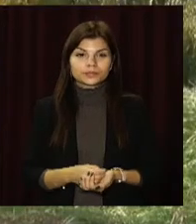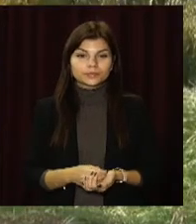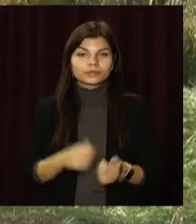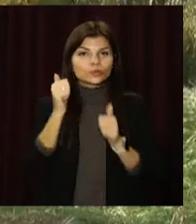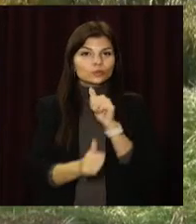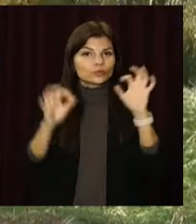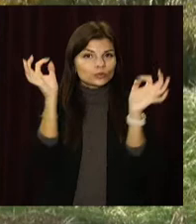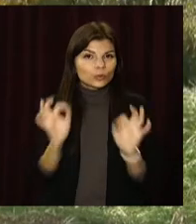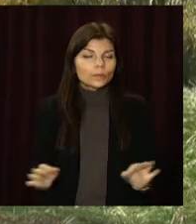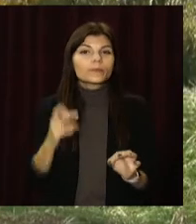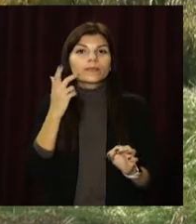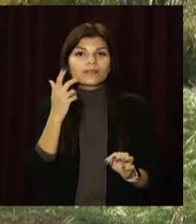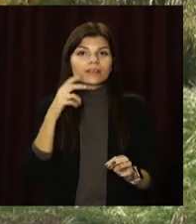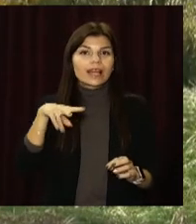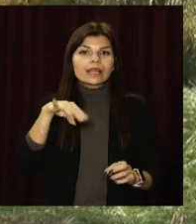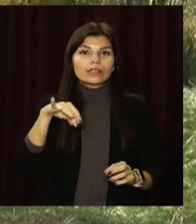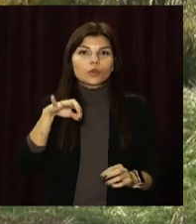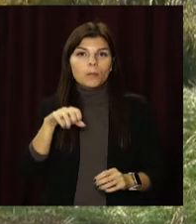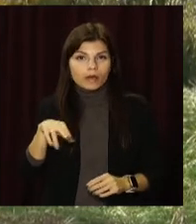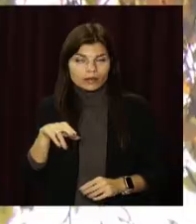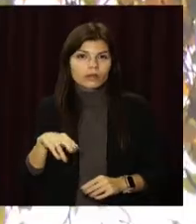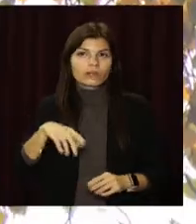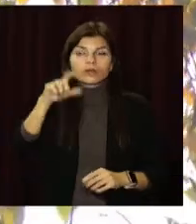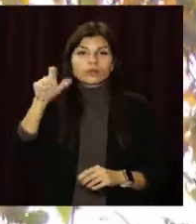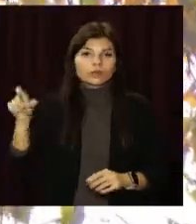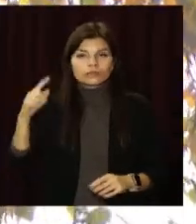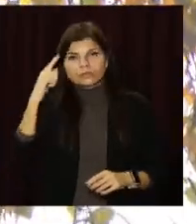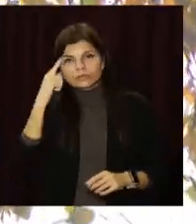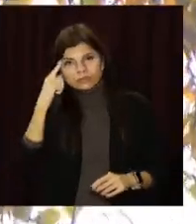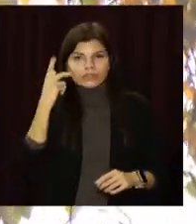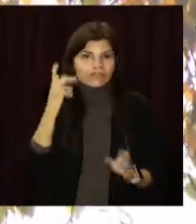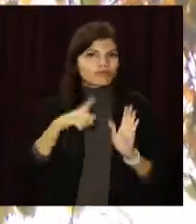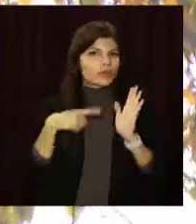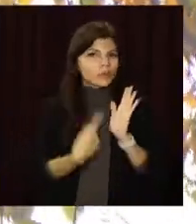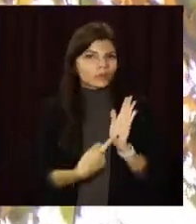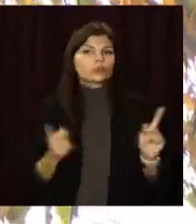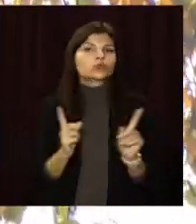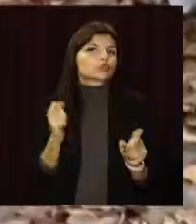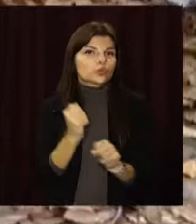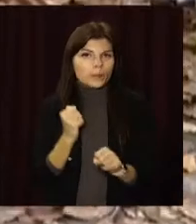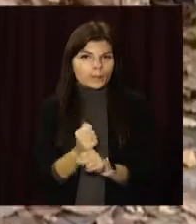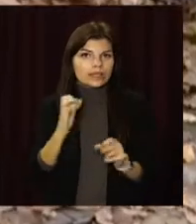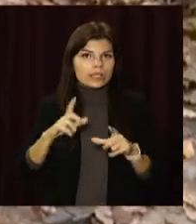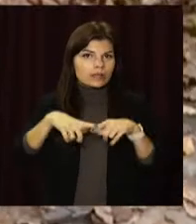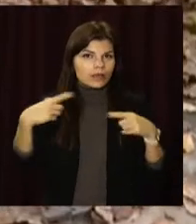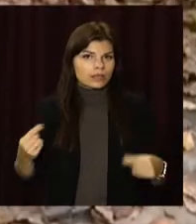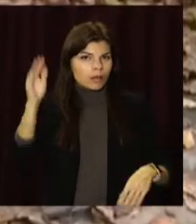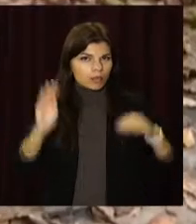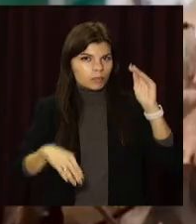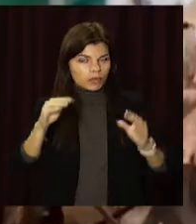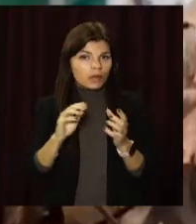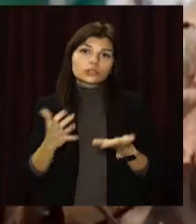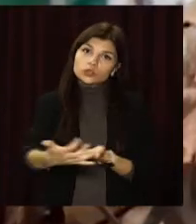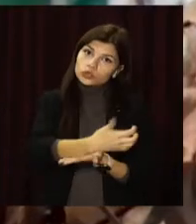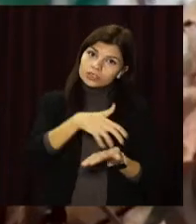Що осені з початком листопада перед володарями садів постає традиційне питання – що робити з опалим листям? Збирати чи